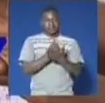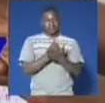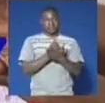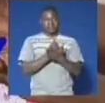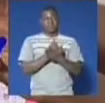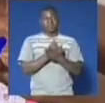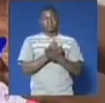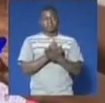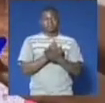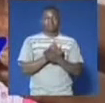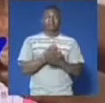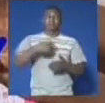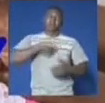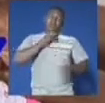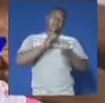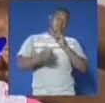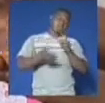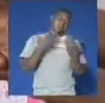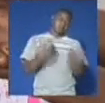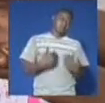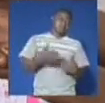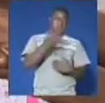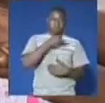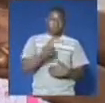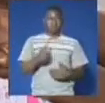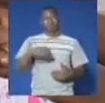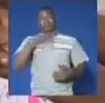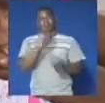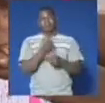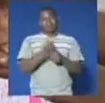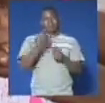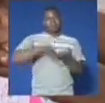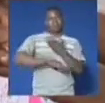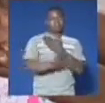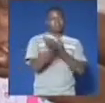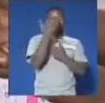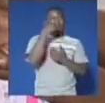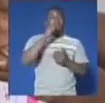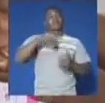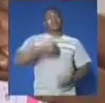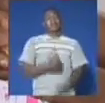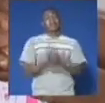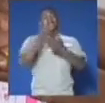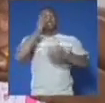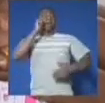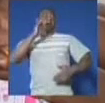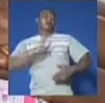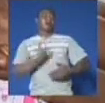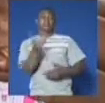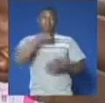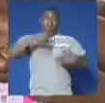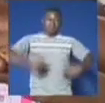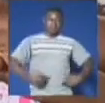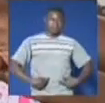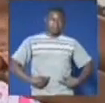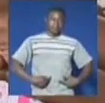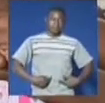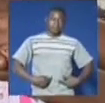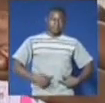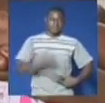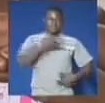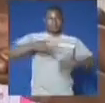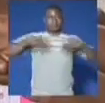différentes entités. Je parlais tout à l'heure que nous investissons dans le soutien à la femme, à la jeunesse,